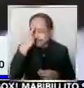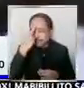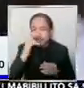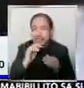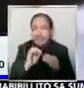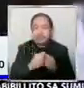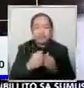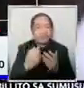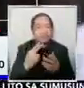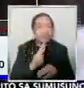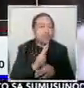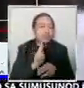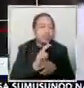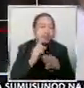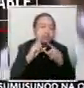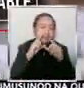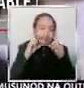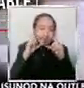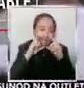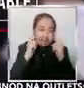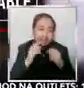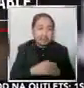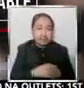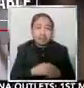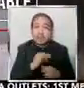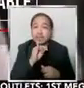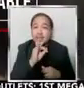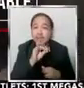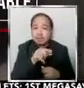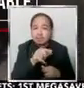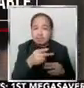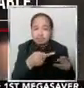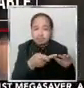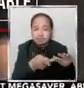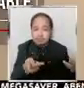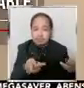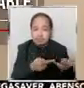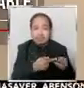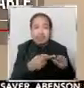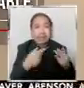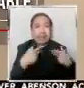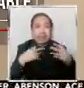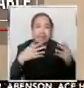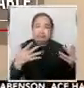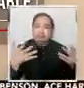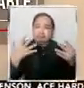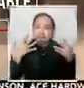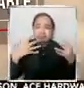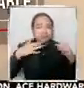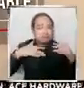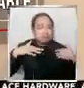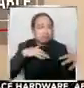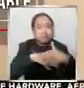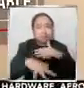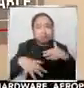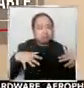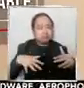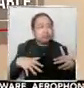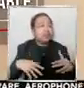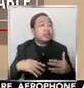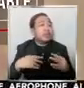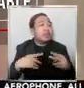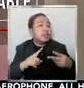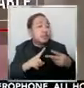mask. Una, kung ang pupuntahan bang lugar ay well-ventilated. Pangalawa, may sapat ka na bang dami